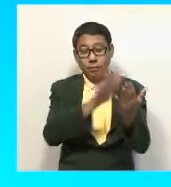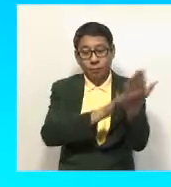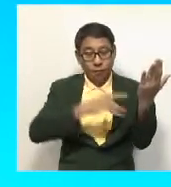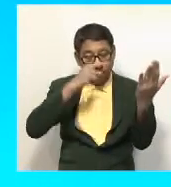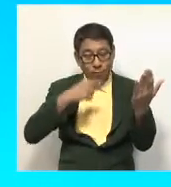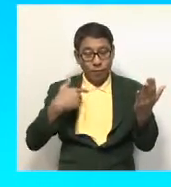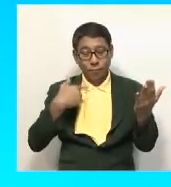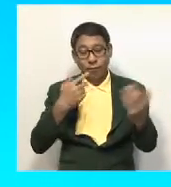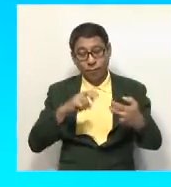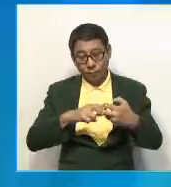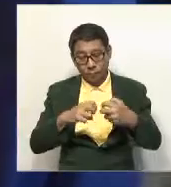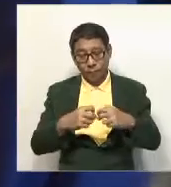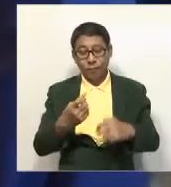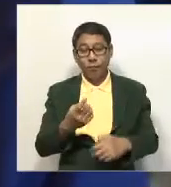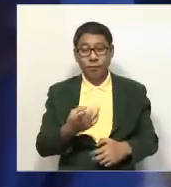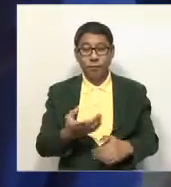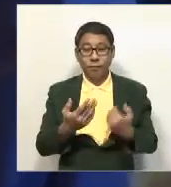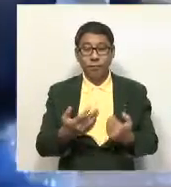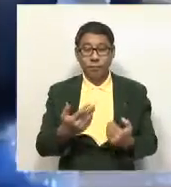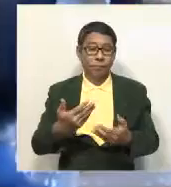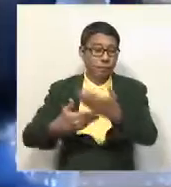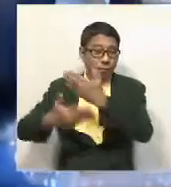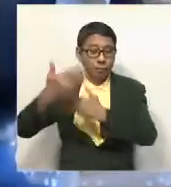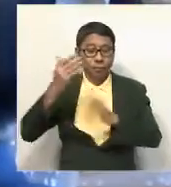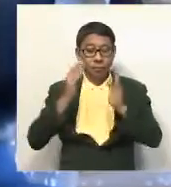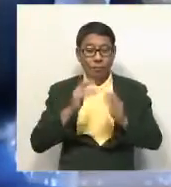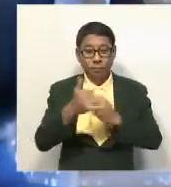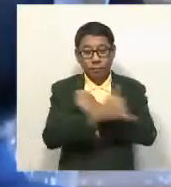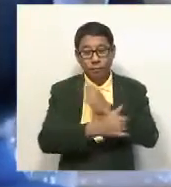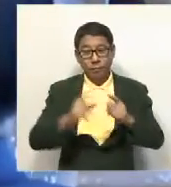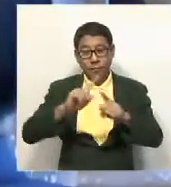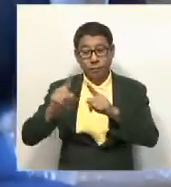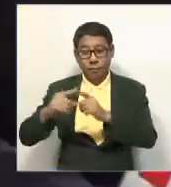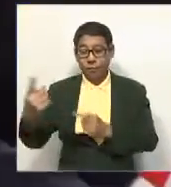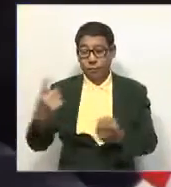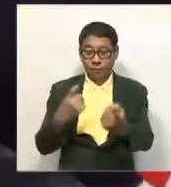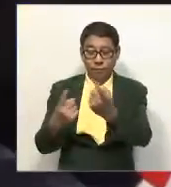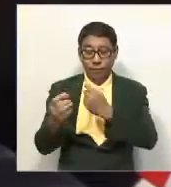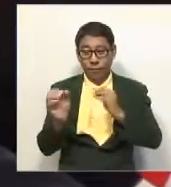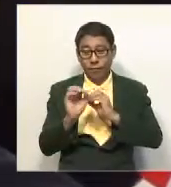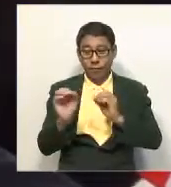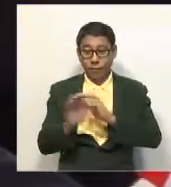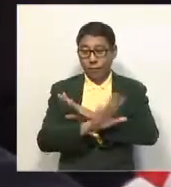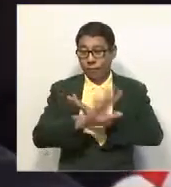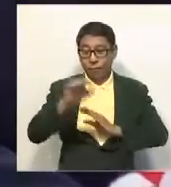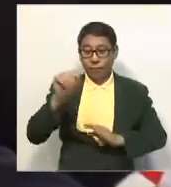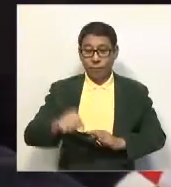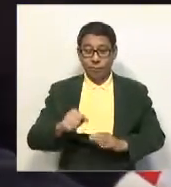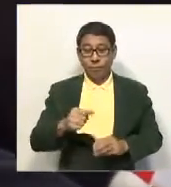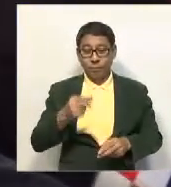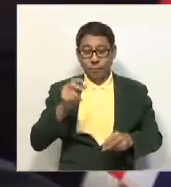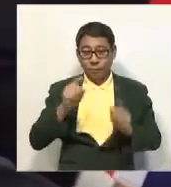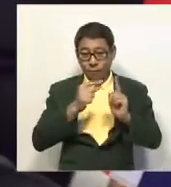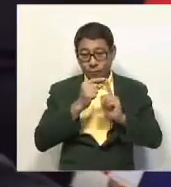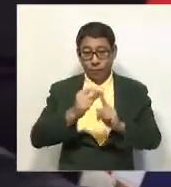ครับเกิดอะไรขึ้นแม้ว่าที่ผ่านมาจะไม่มีประเทศใดซักถามถึงรายละเอียดโดยย้ำว่าไม่ใช่การให้คำสั